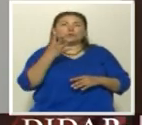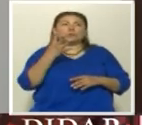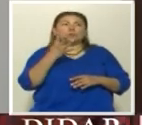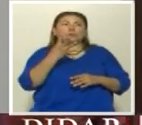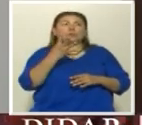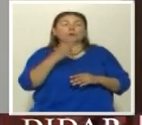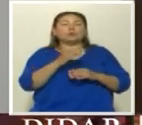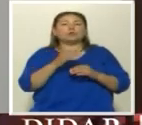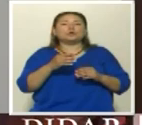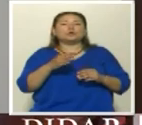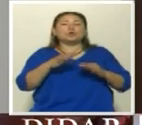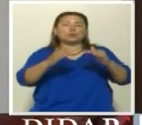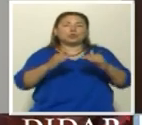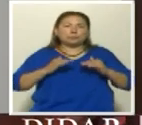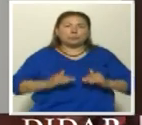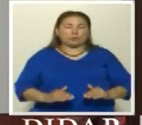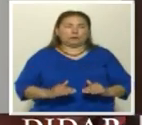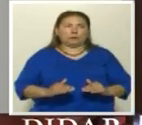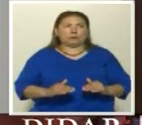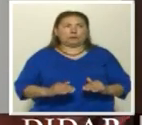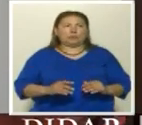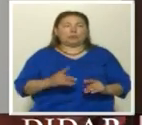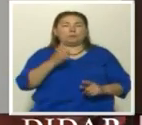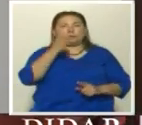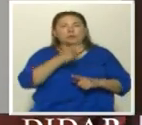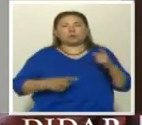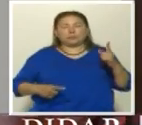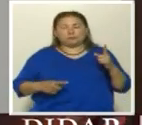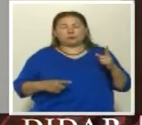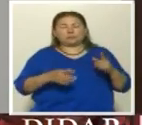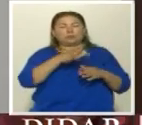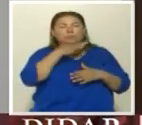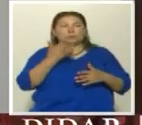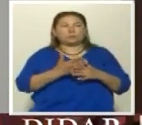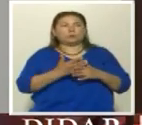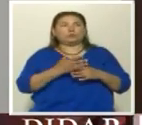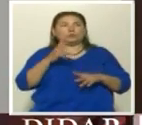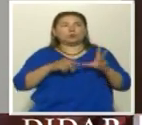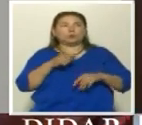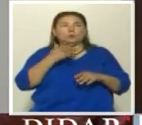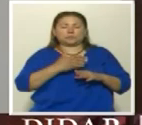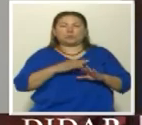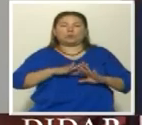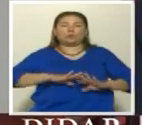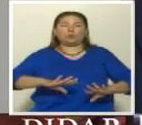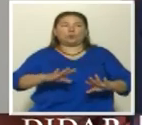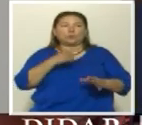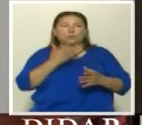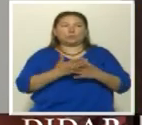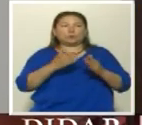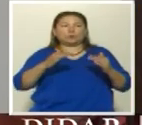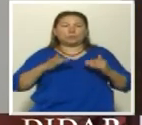ішіндегі ең төмендеген деңгейіне бір жыл жарым көп болғанда 2 жылда жетіп барады деген сөз. Одан ары қарай да